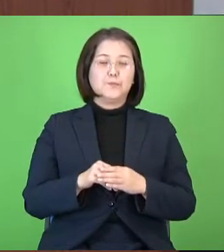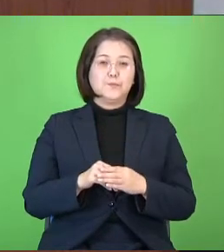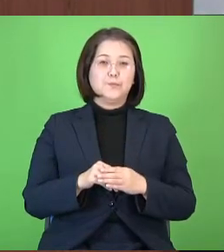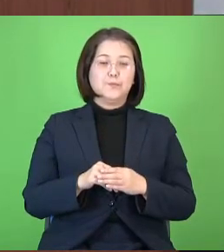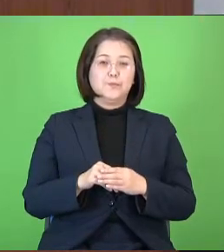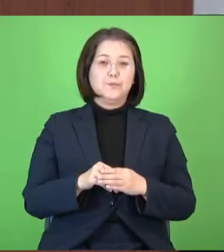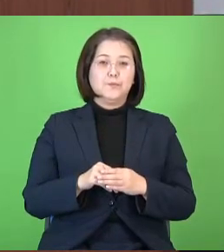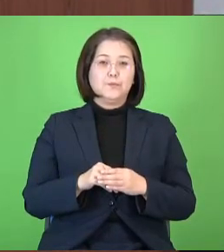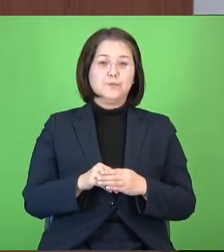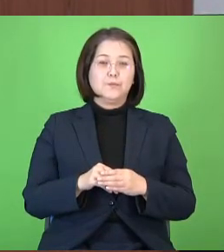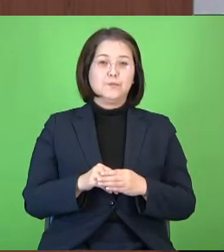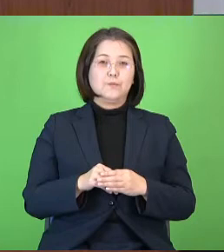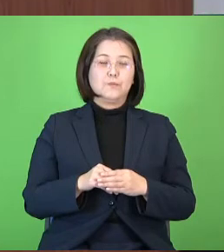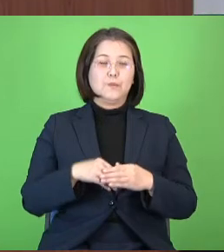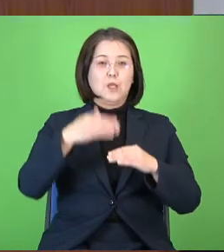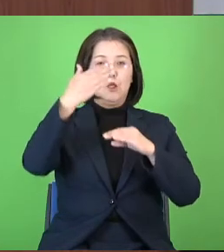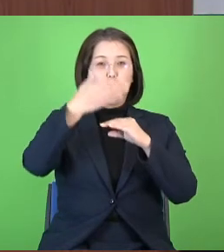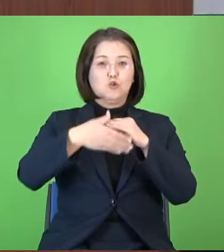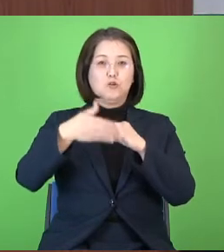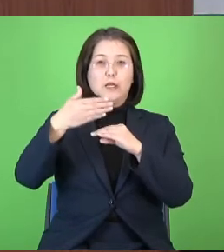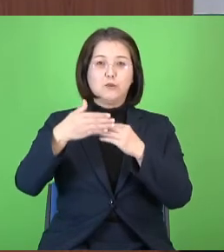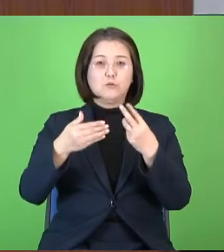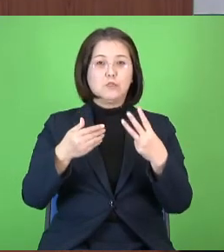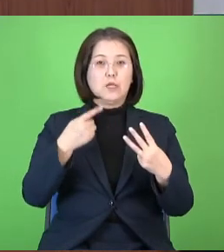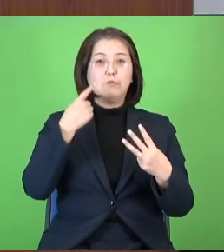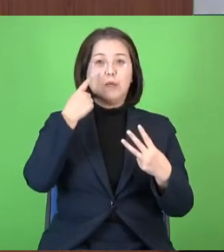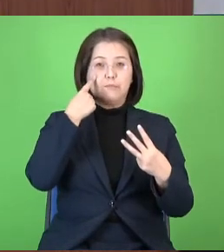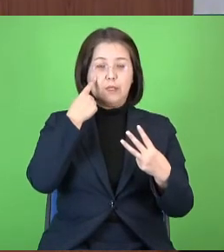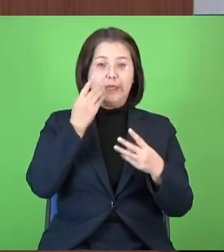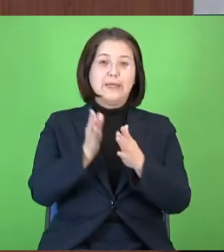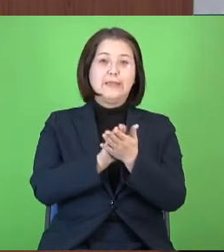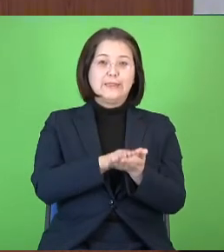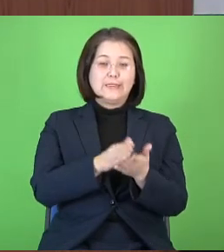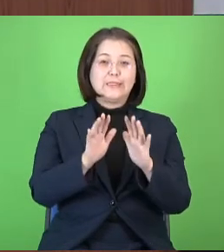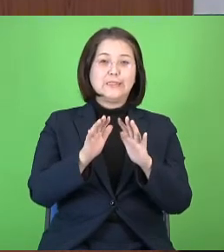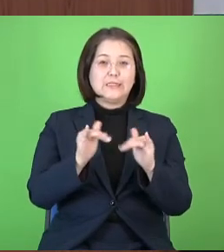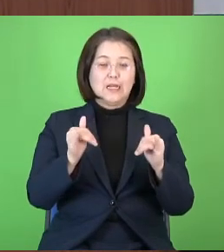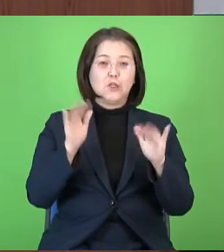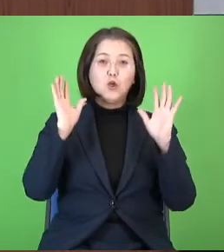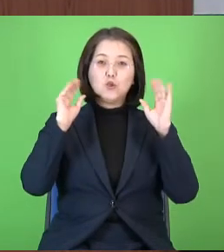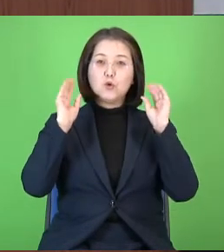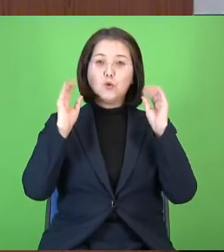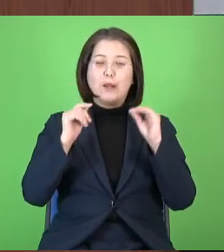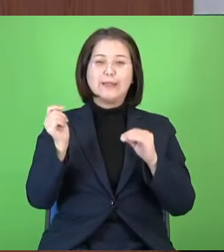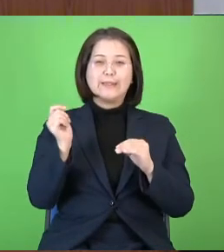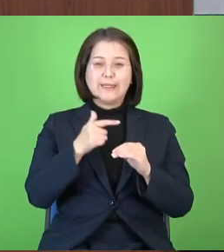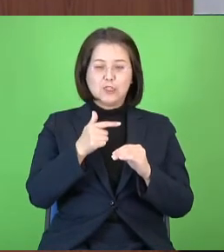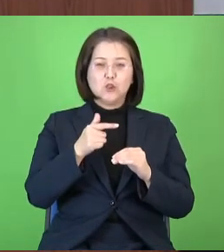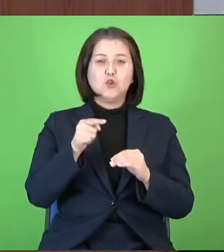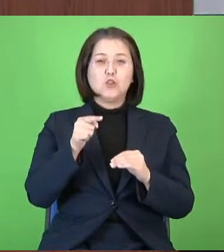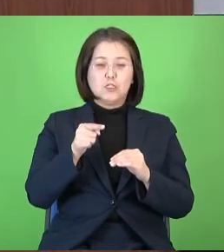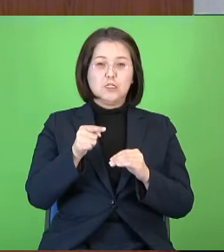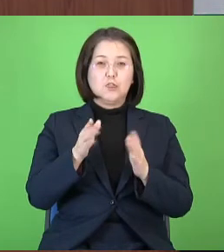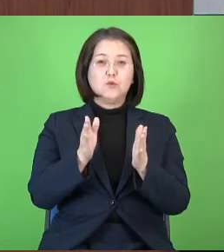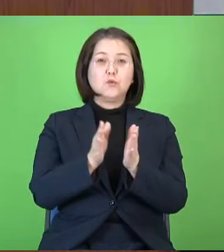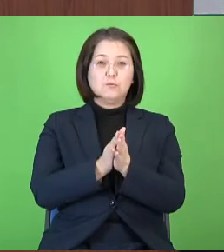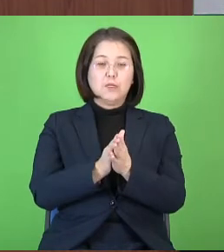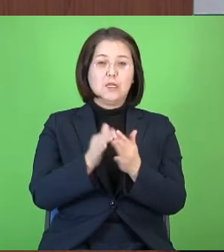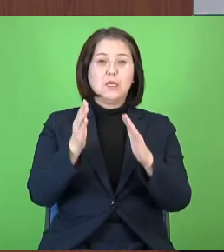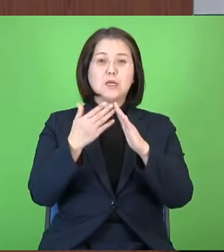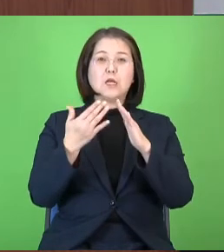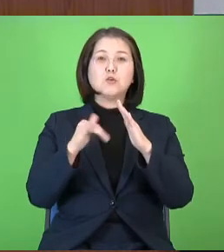ん北日本放送の風ですよろしくお願いします楽しめ好評のこのガイドラインについてなんですが